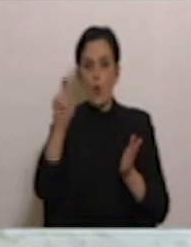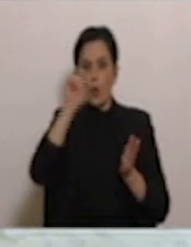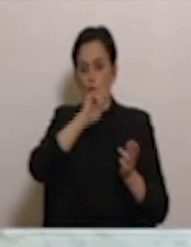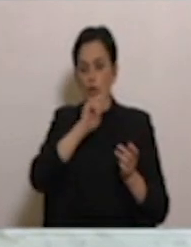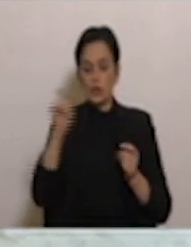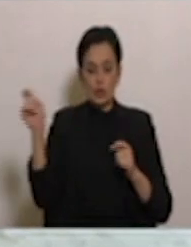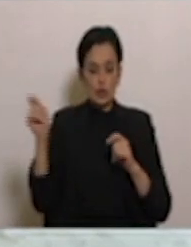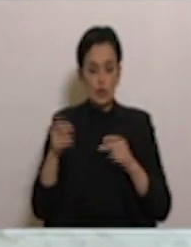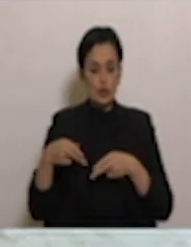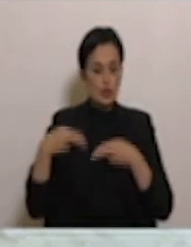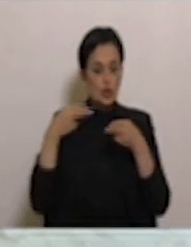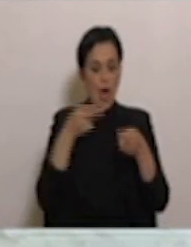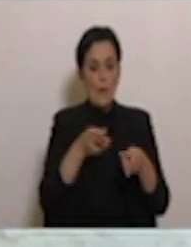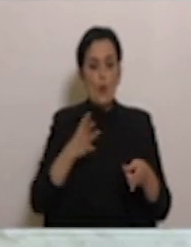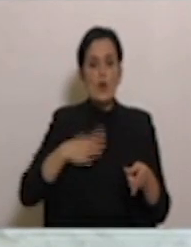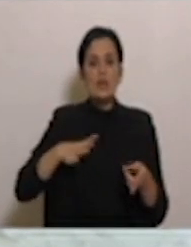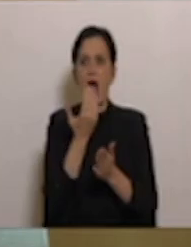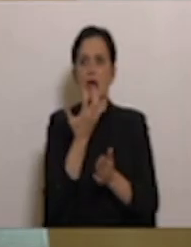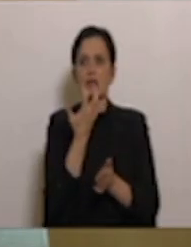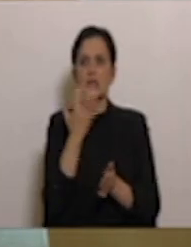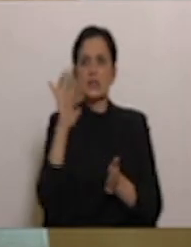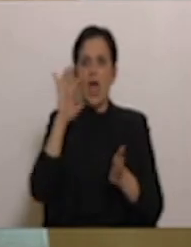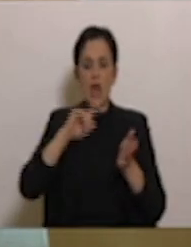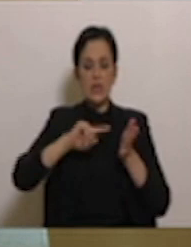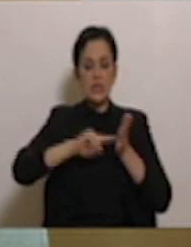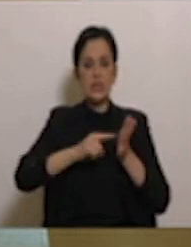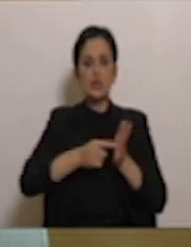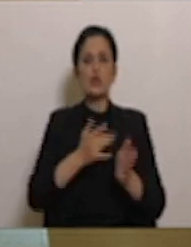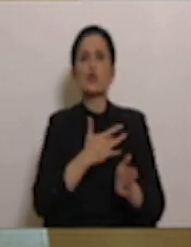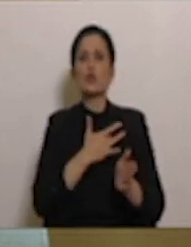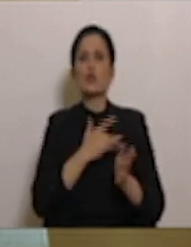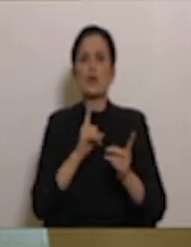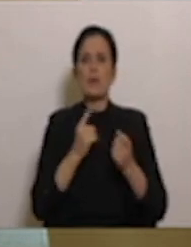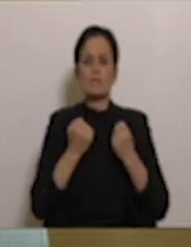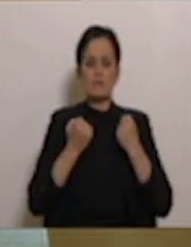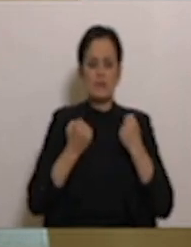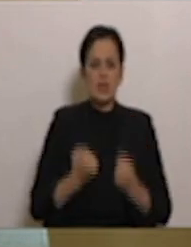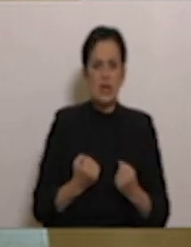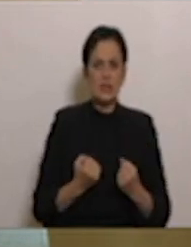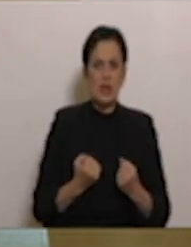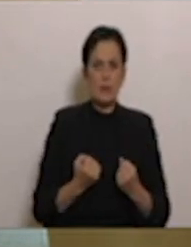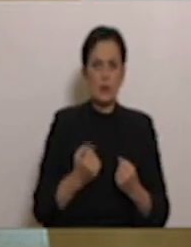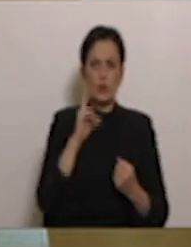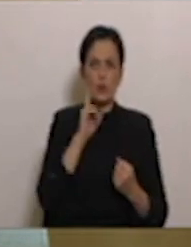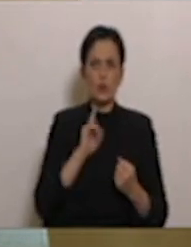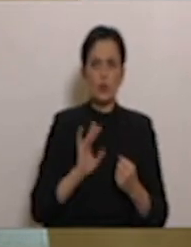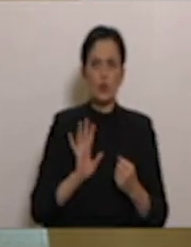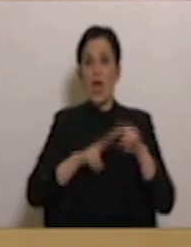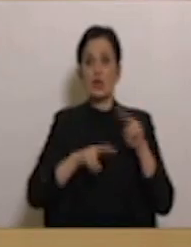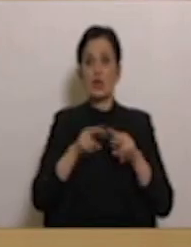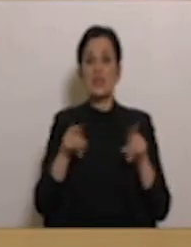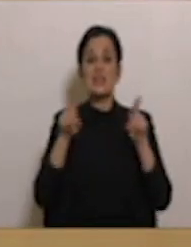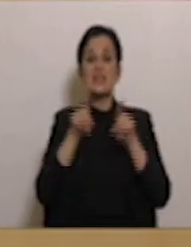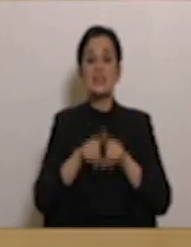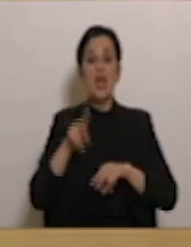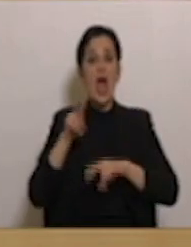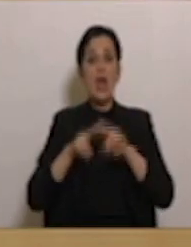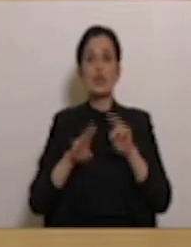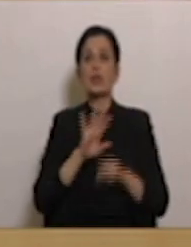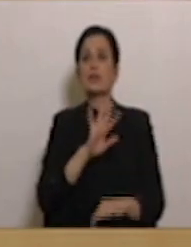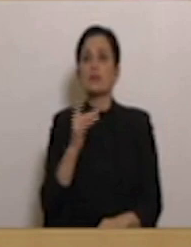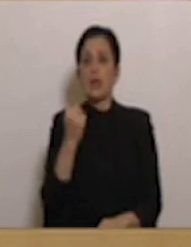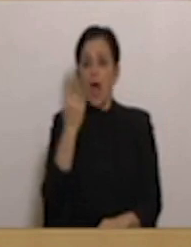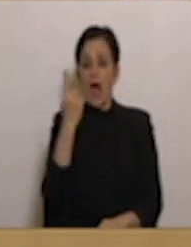რომ ნამახვან ხესთან დაკავშირებით გაიმართოს საკომიტეტო მოსმენა, რომელზეც გარემოს დაცვის და ეკონომიკის მინისტრები, ასევე პროტესტის